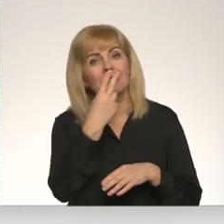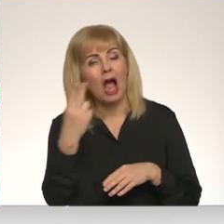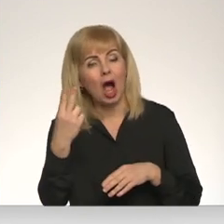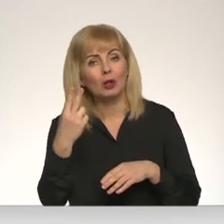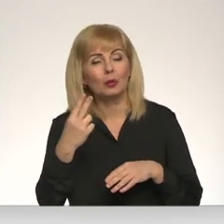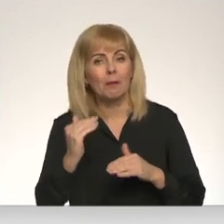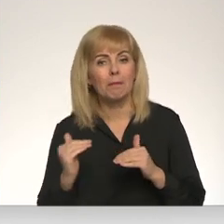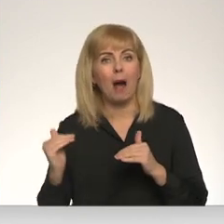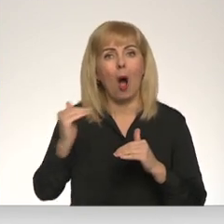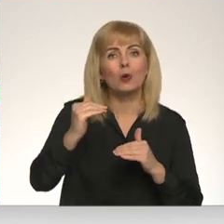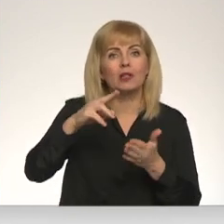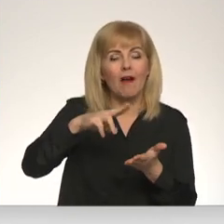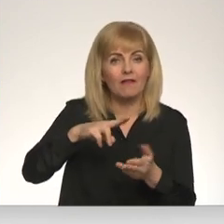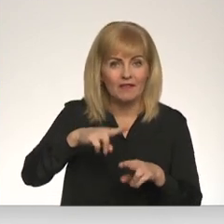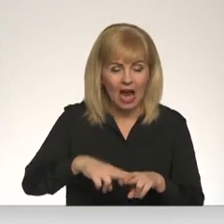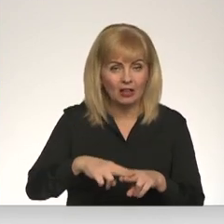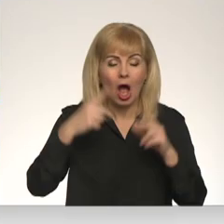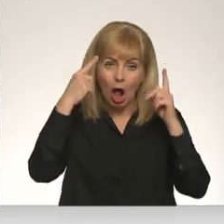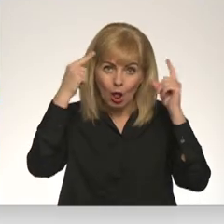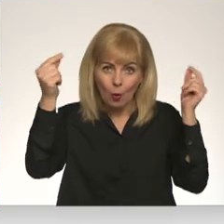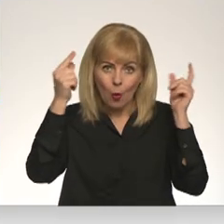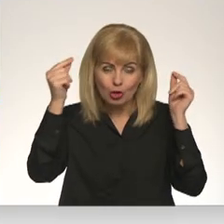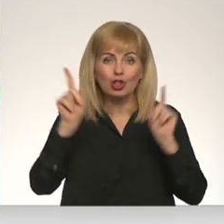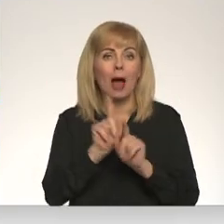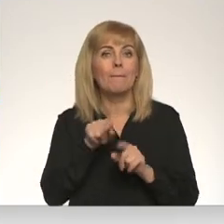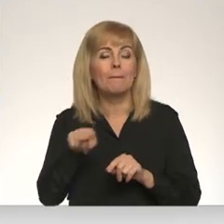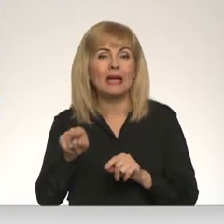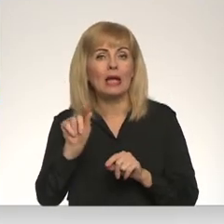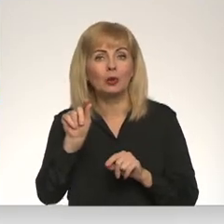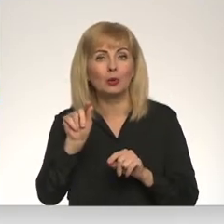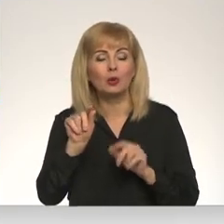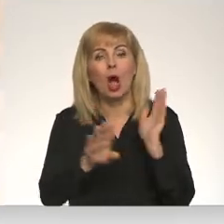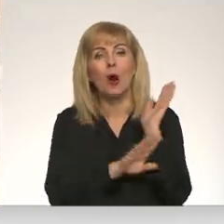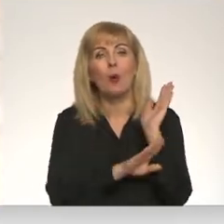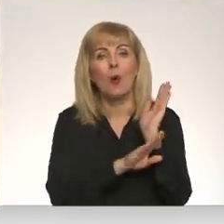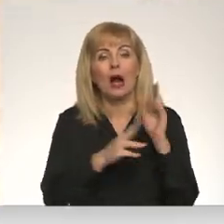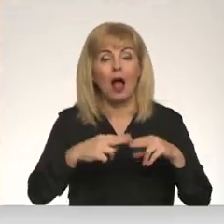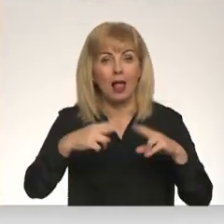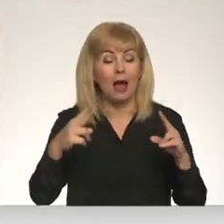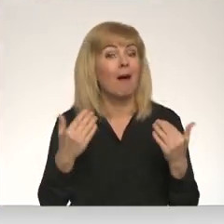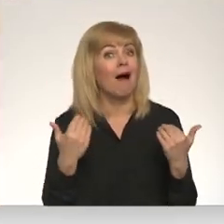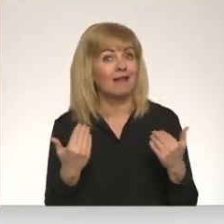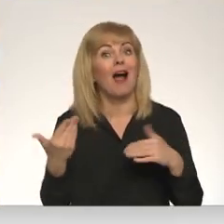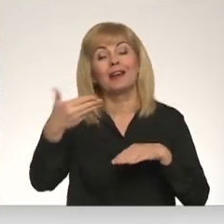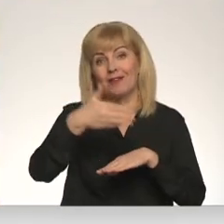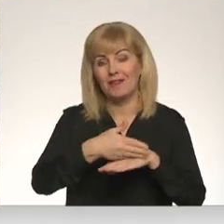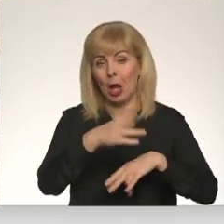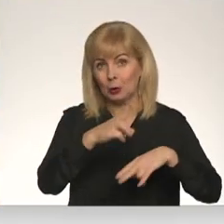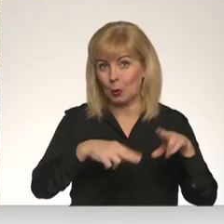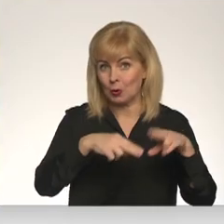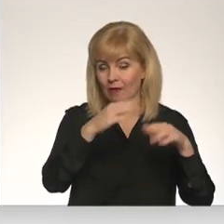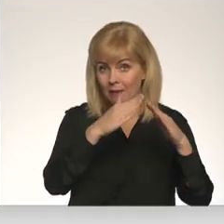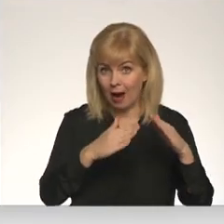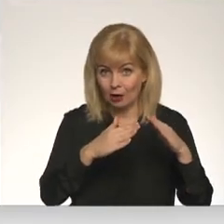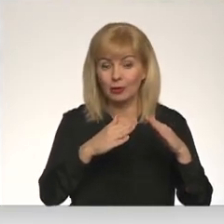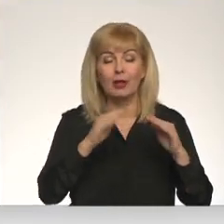vietas. Agrāk pie Lūšiem bija tāda neliela piepacēta koka tā kā laipa. Taču tagad tā vietā ir uzcelta būve, zem